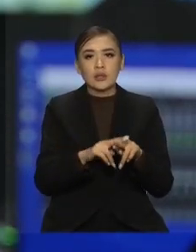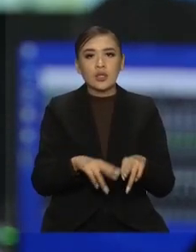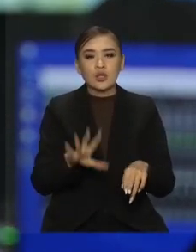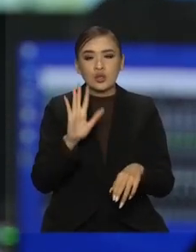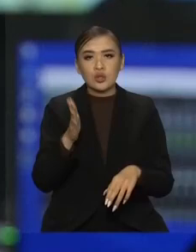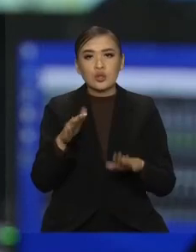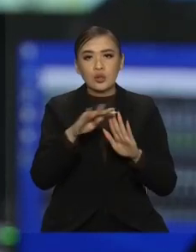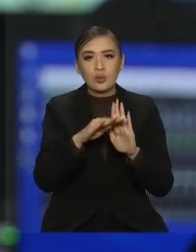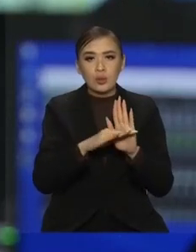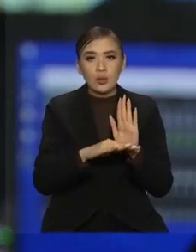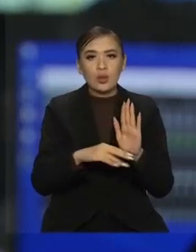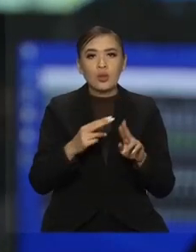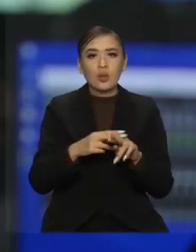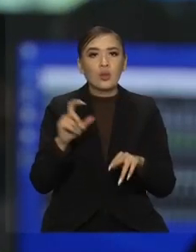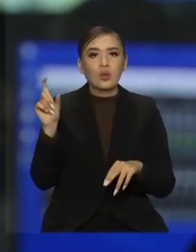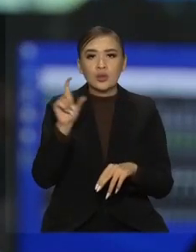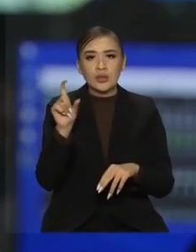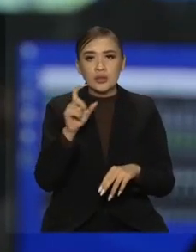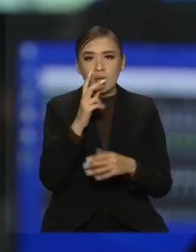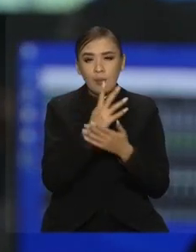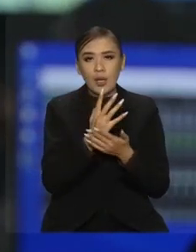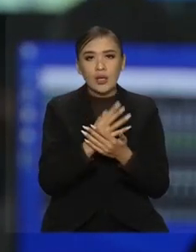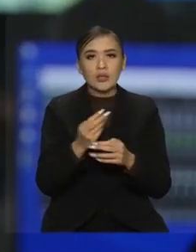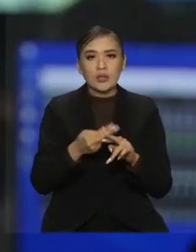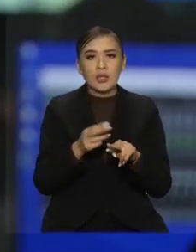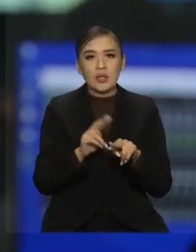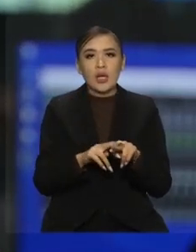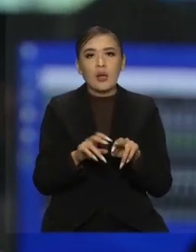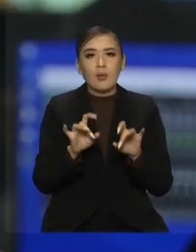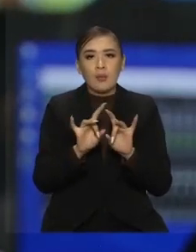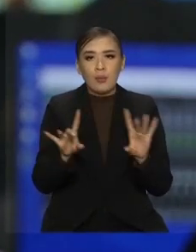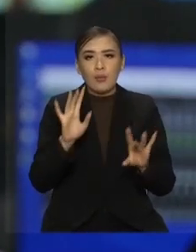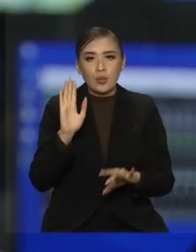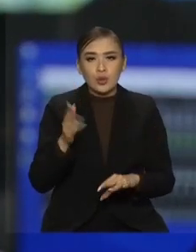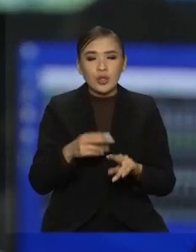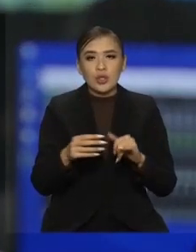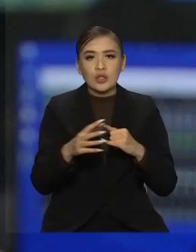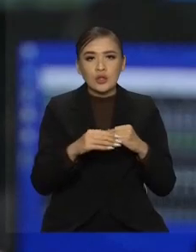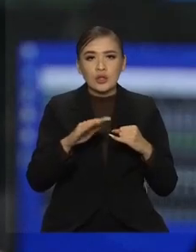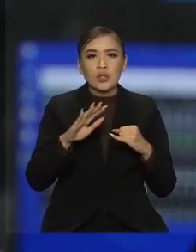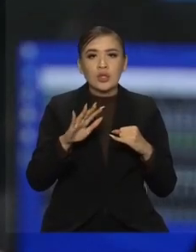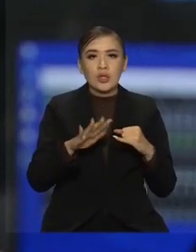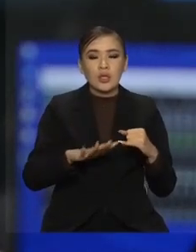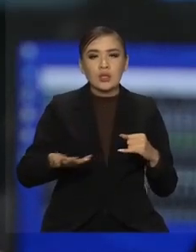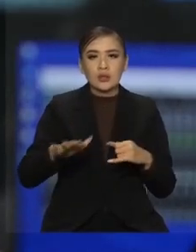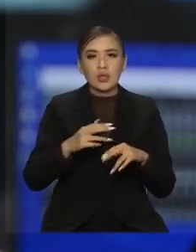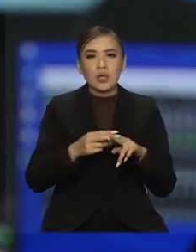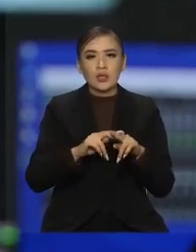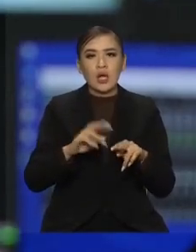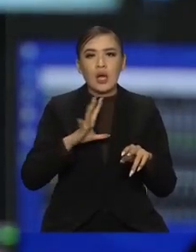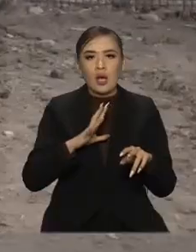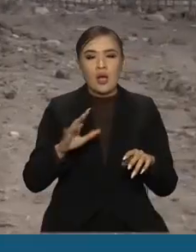жобада ұлытаулық көк бөрі командасы жеңіс тұғырынан көрінеміз деп бекініп отыр. Жерлестерінің ақпатасын алып Астанаға жолға шыққан